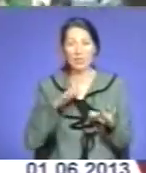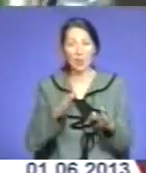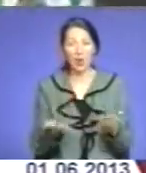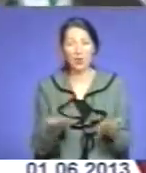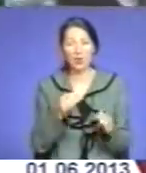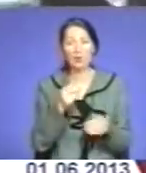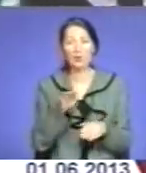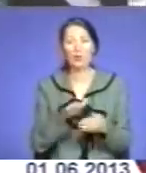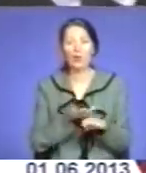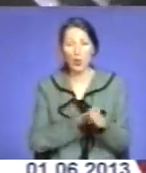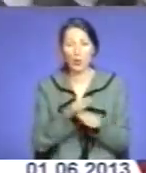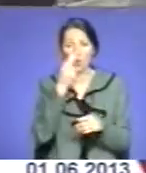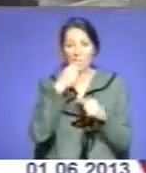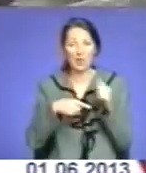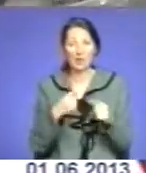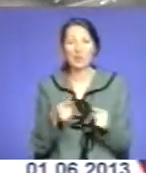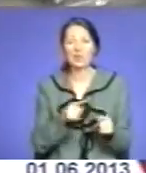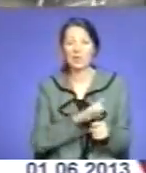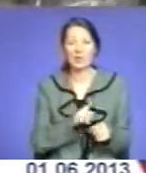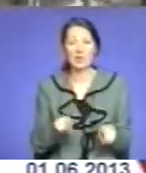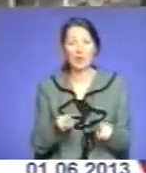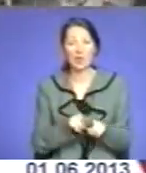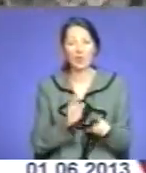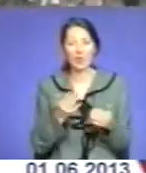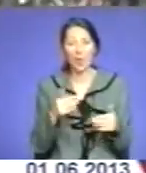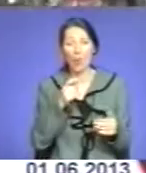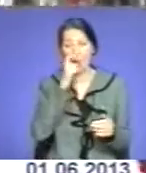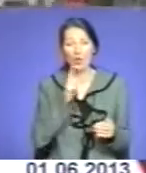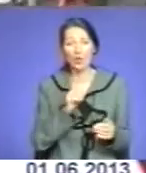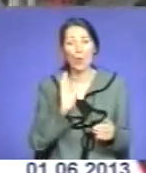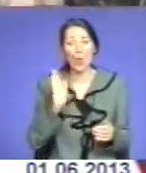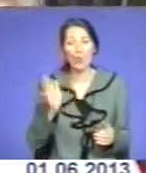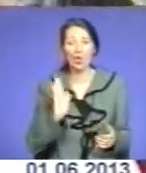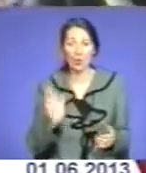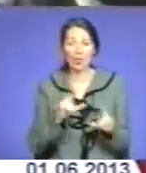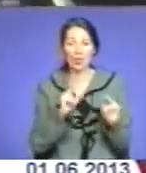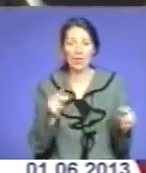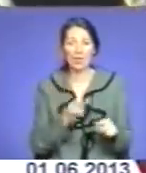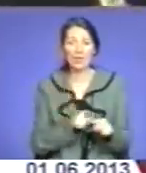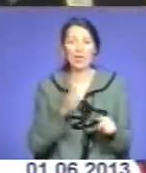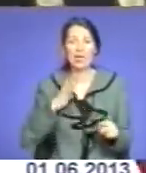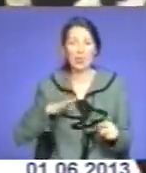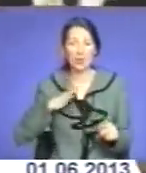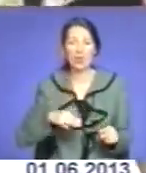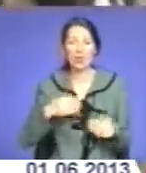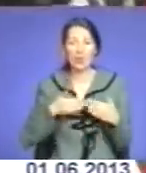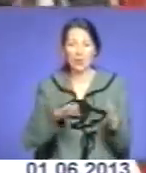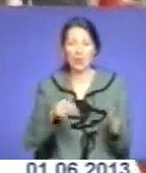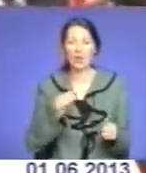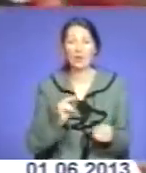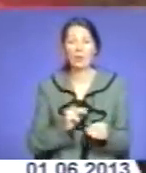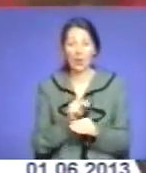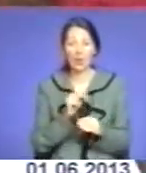дотримуватися традицій не так вже і погано, аби майбутнє було щасливим. На це сподіваються випускники, наставники і батьки.